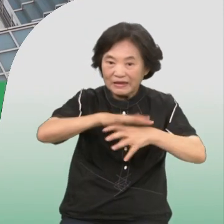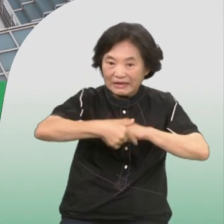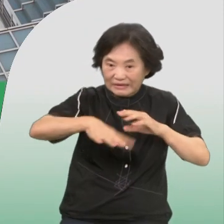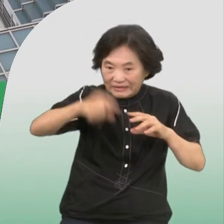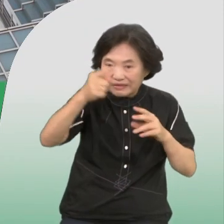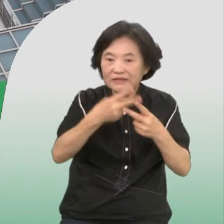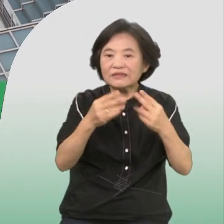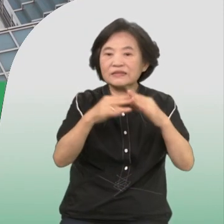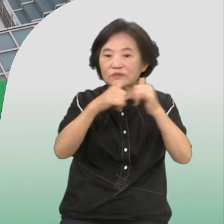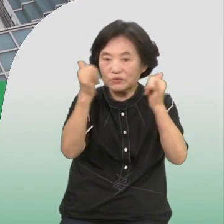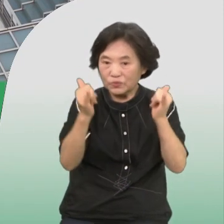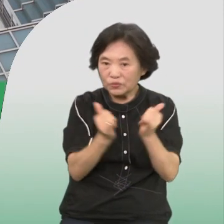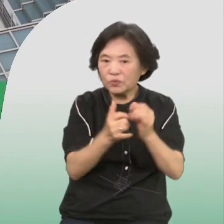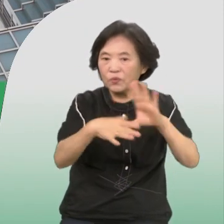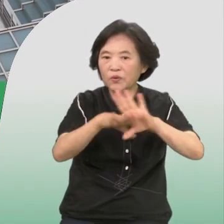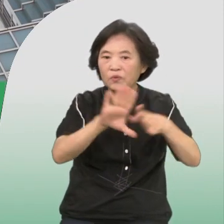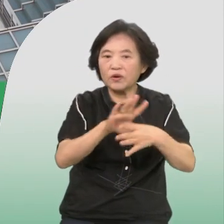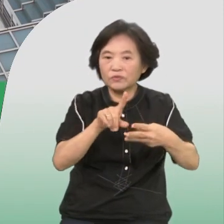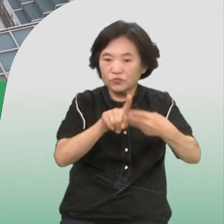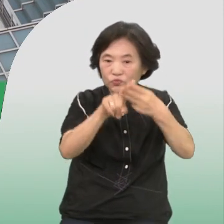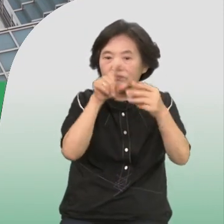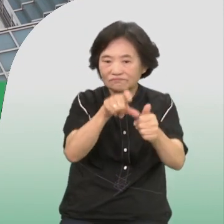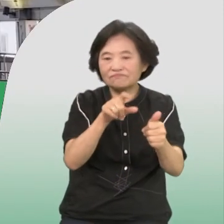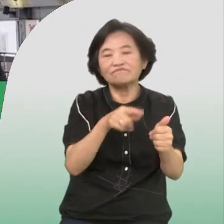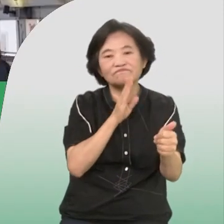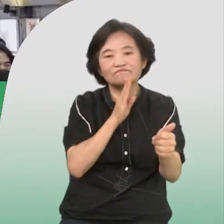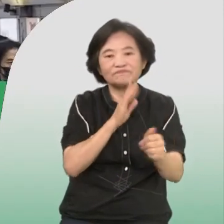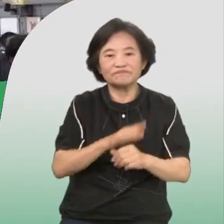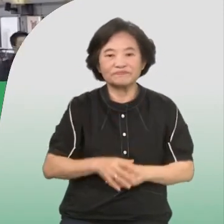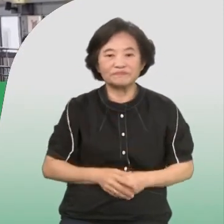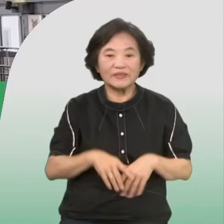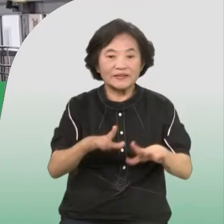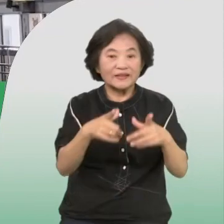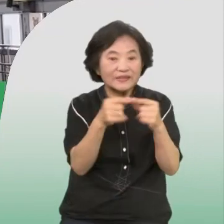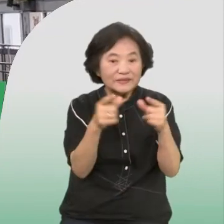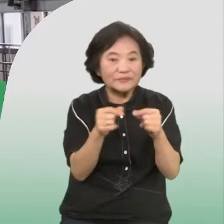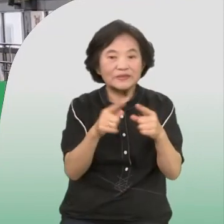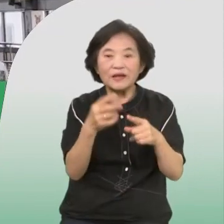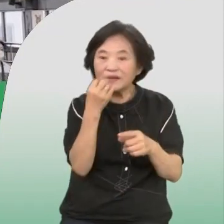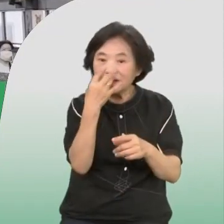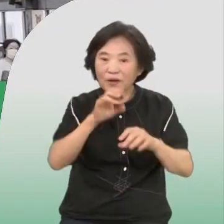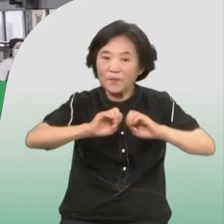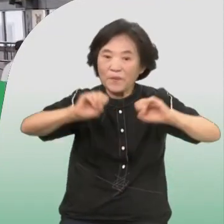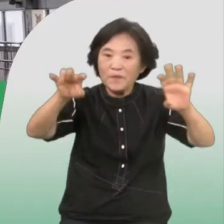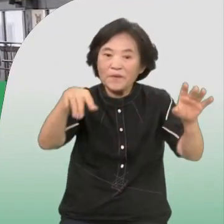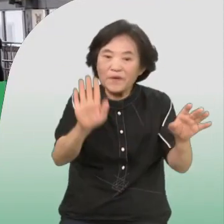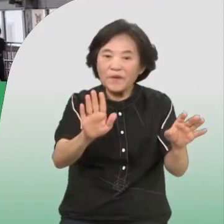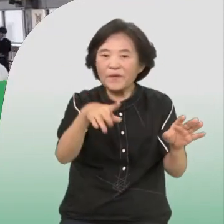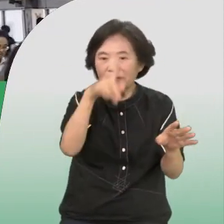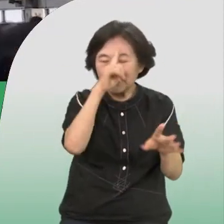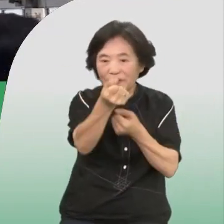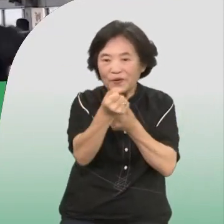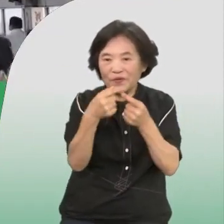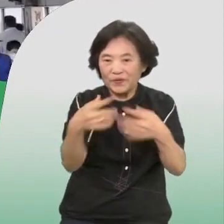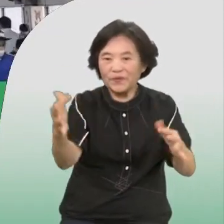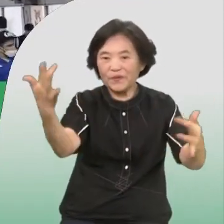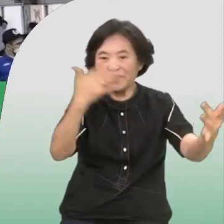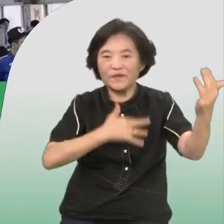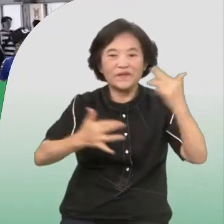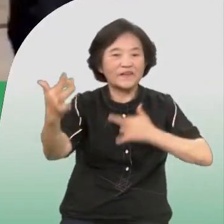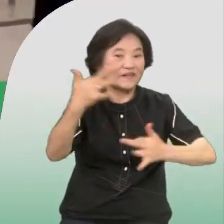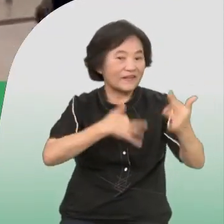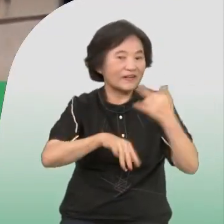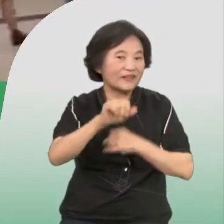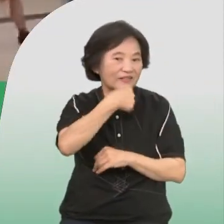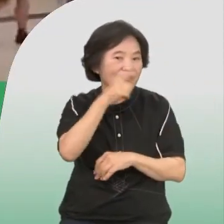摆用客家族群文化来做主题的博览会，来摆到日本、来香港来宣传，希望做得下到国外的人客